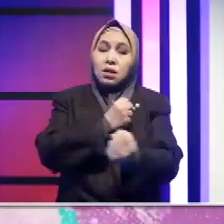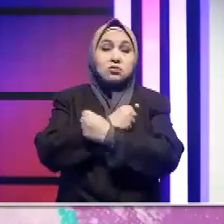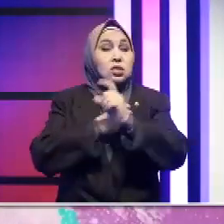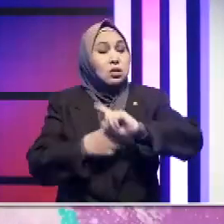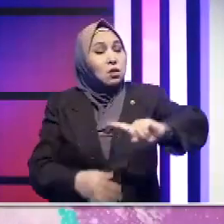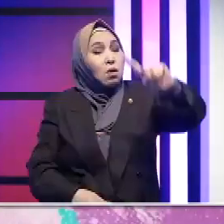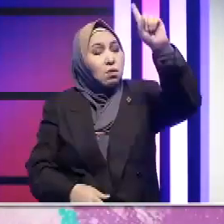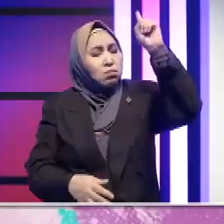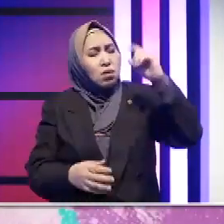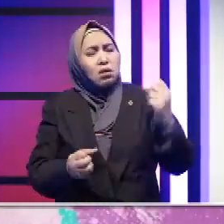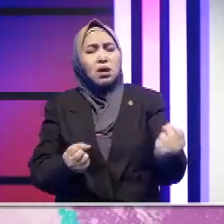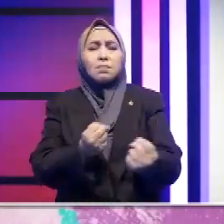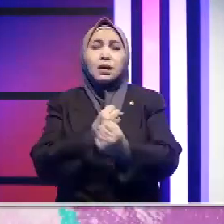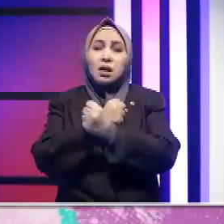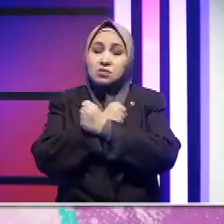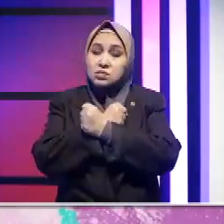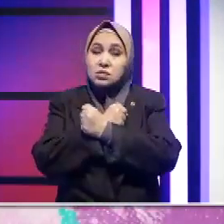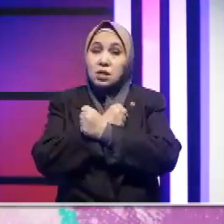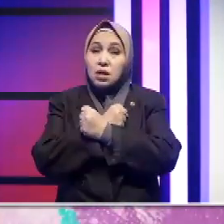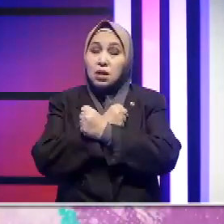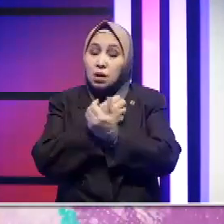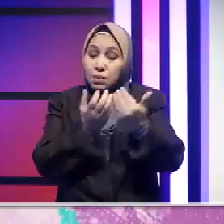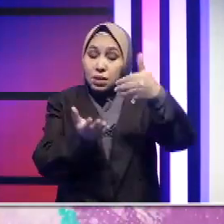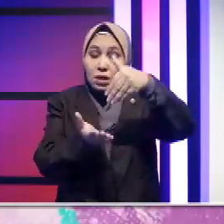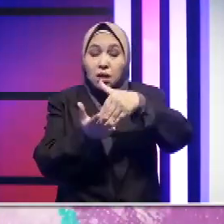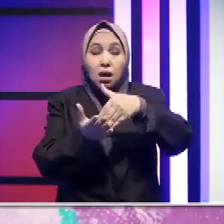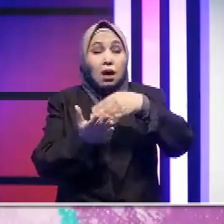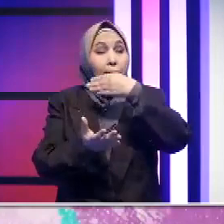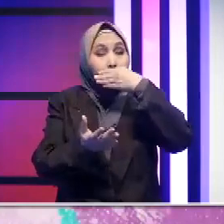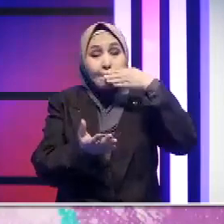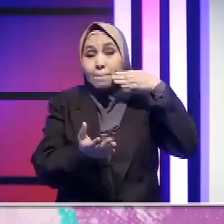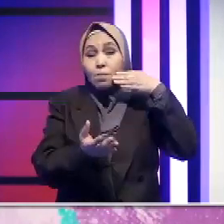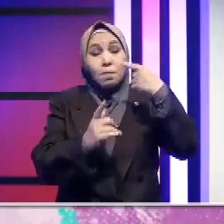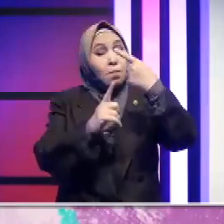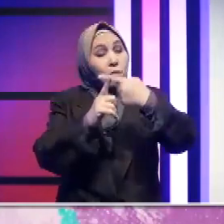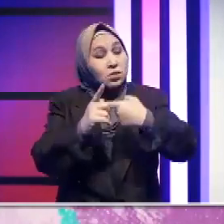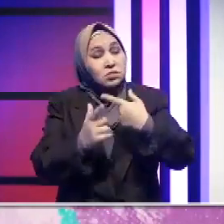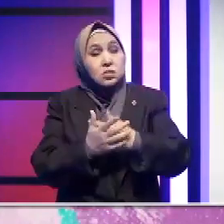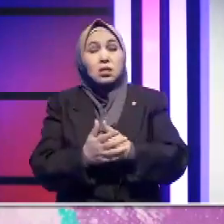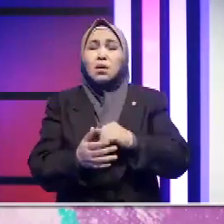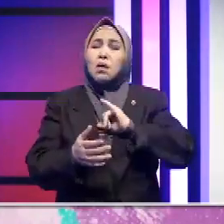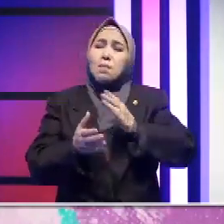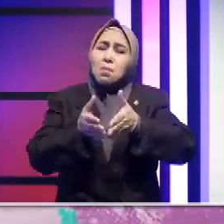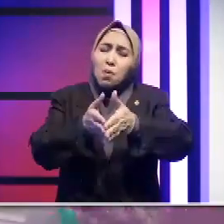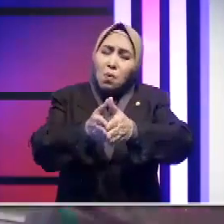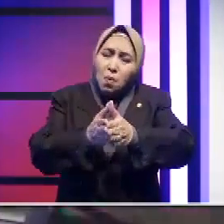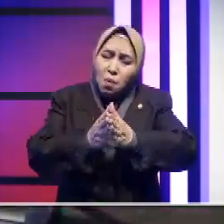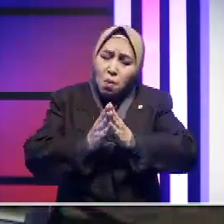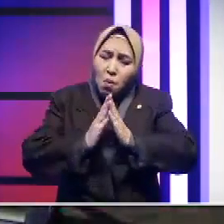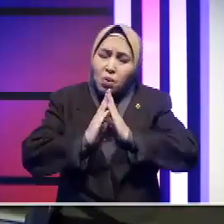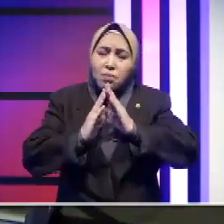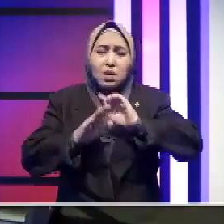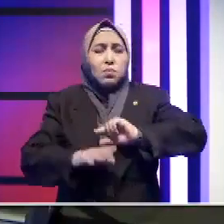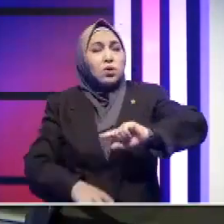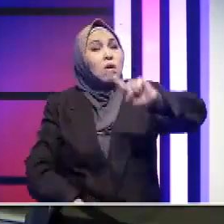Allah Ya Rohman Ya Rohim dipertengahan oleh mantan ini ya Allah kami mohon kepadamu ya Allah